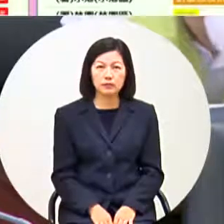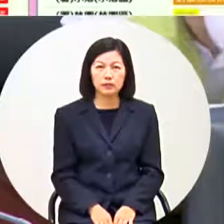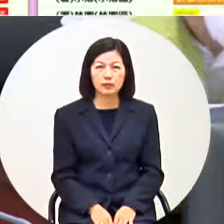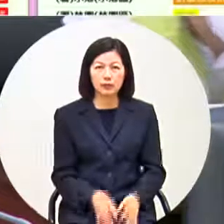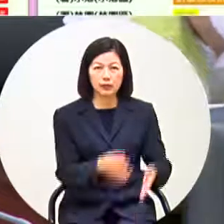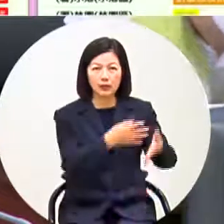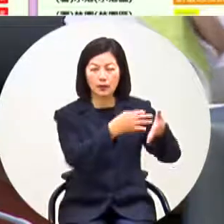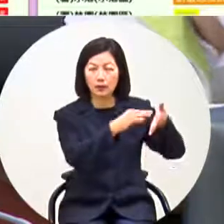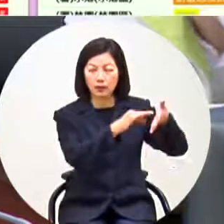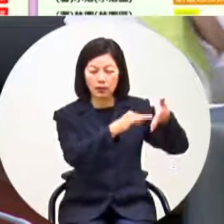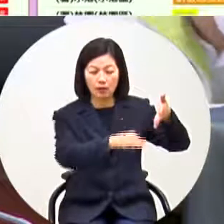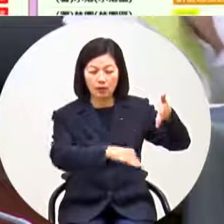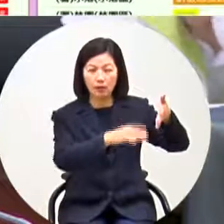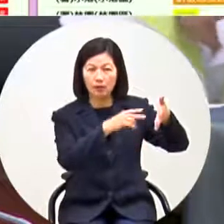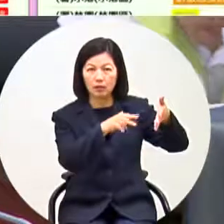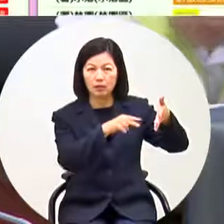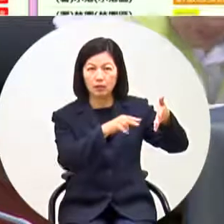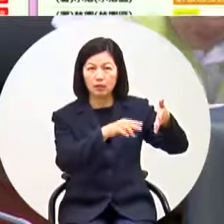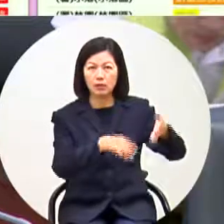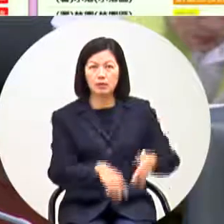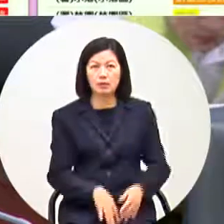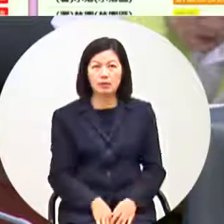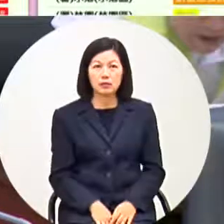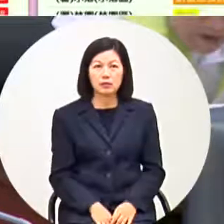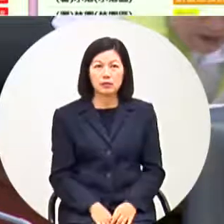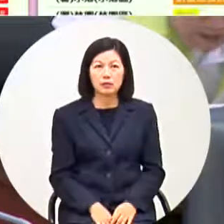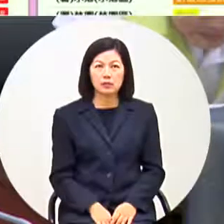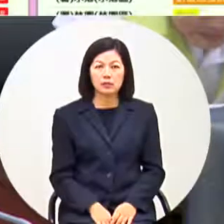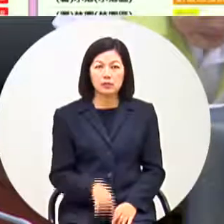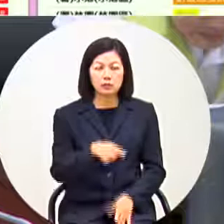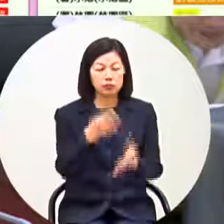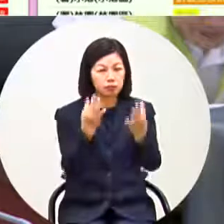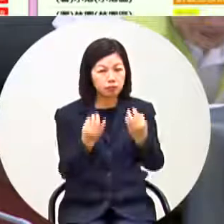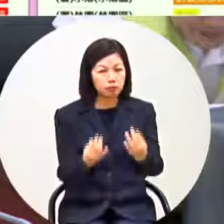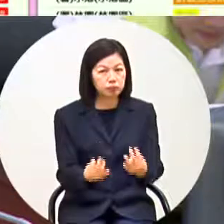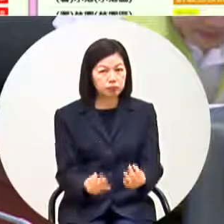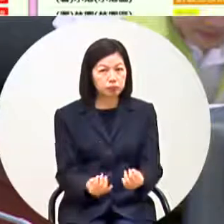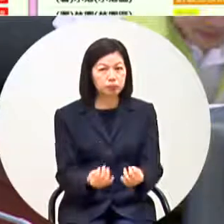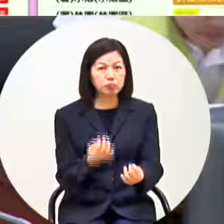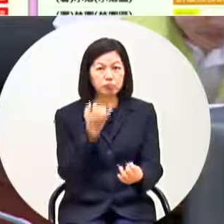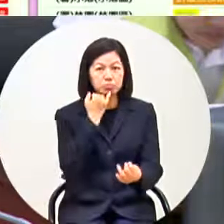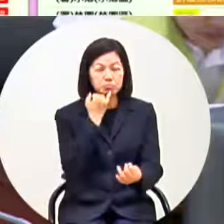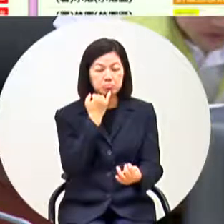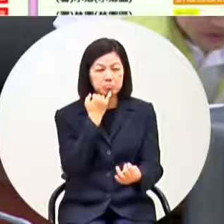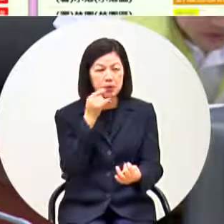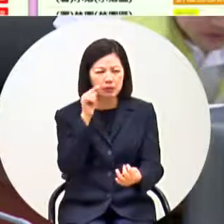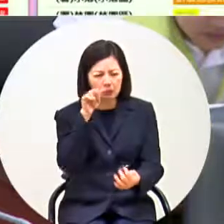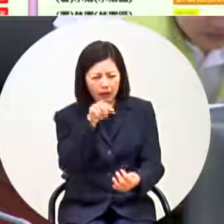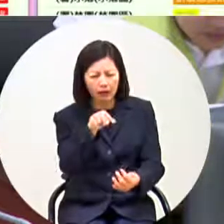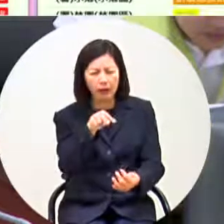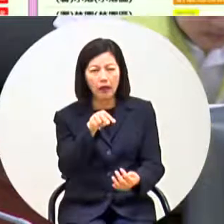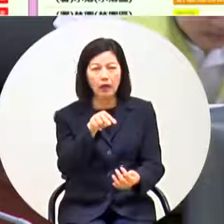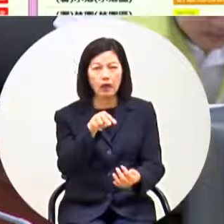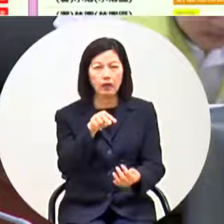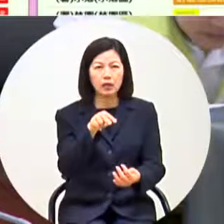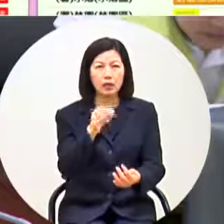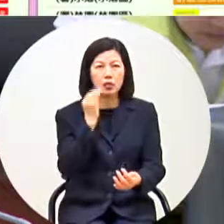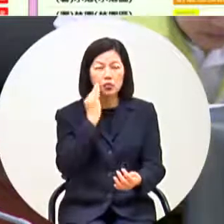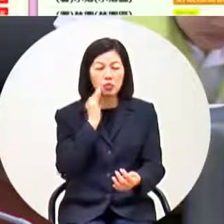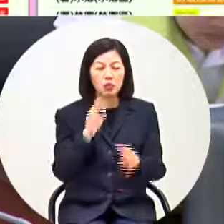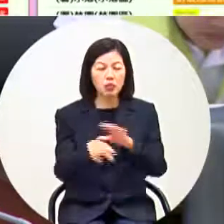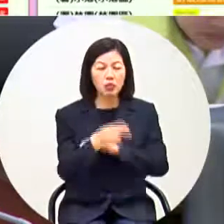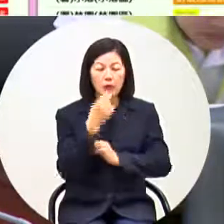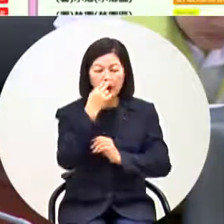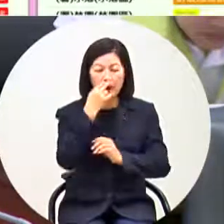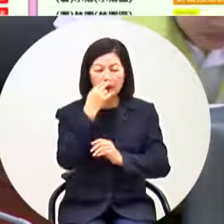所以从这个数据可以印证说哦，纵使空污严重的区域哦，它也是有